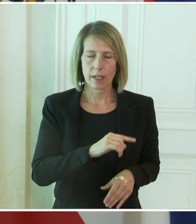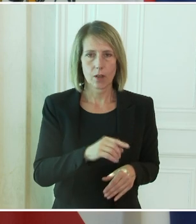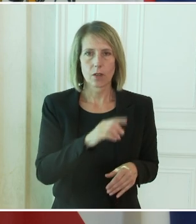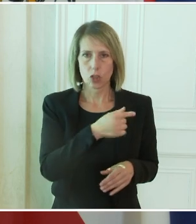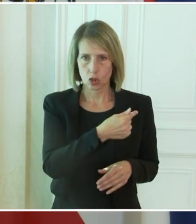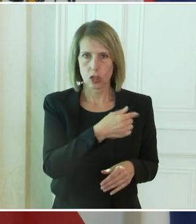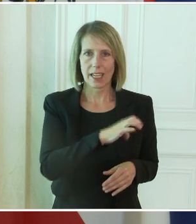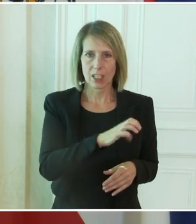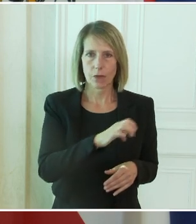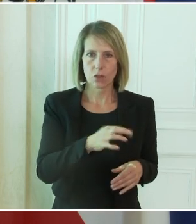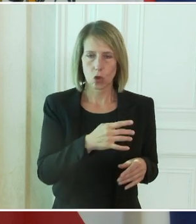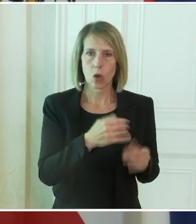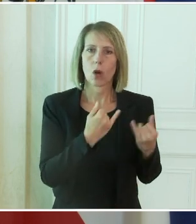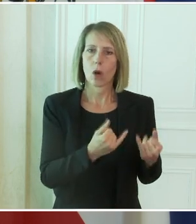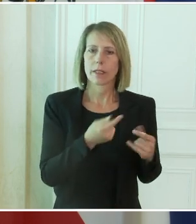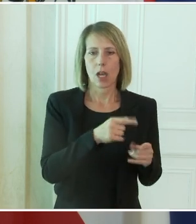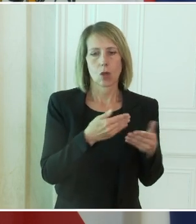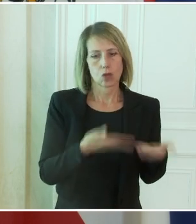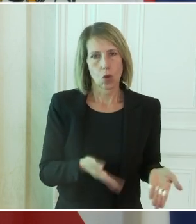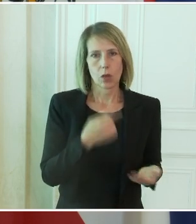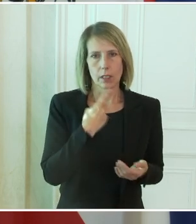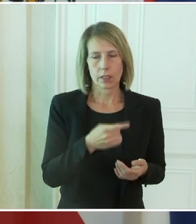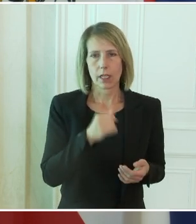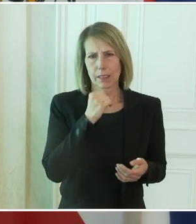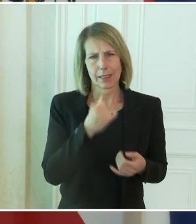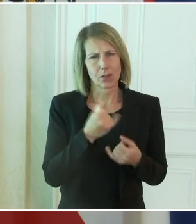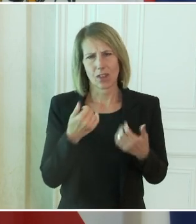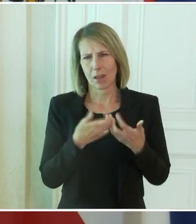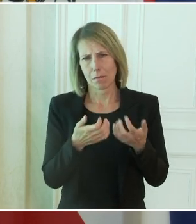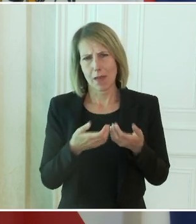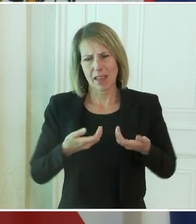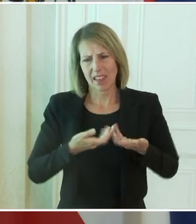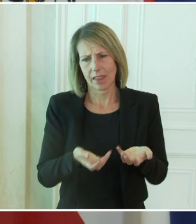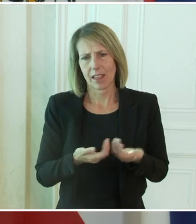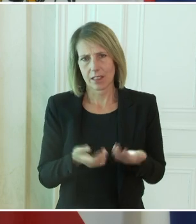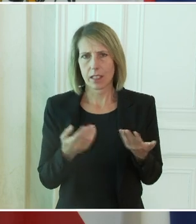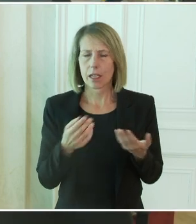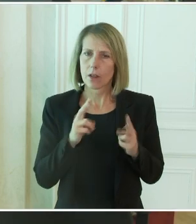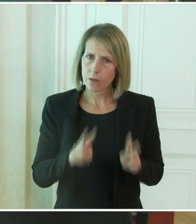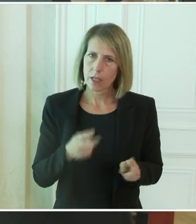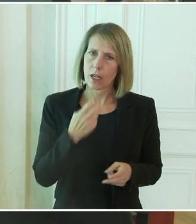habe, denn es braucht Freunde und keine Fairy Tales, die wir uns hier gegenseitig erzählen.